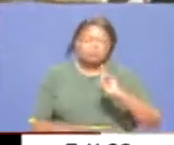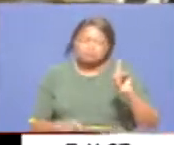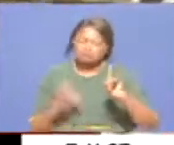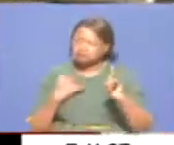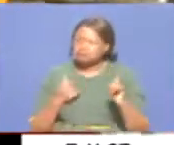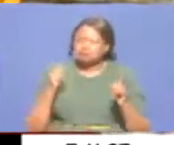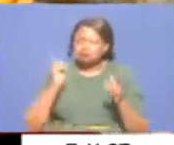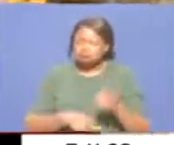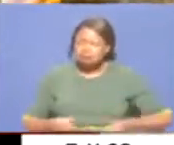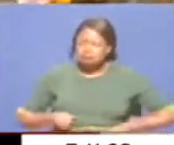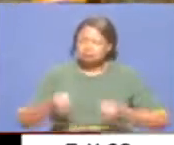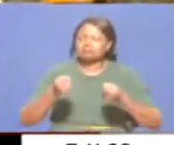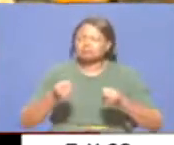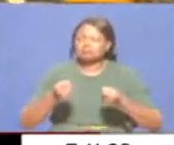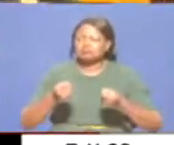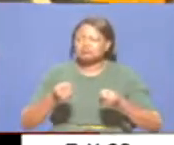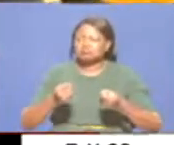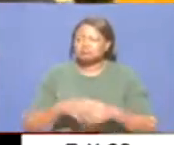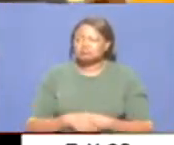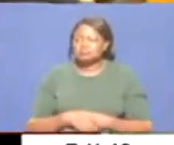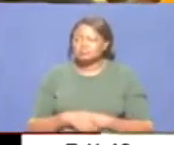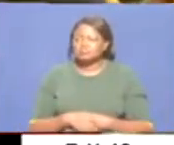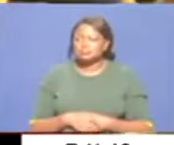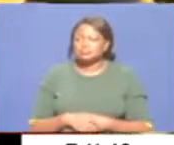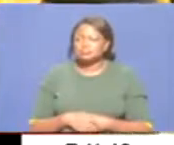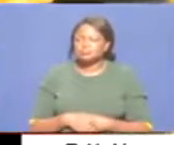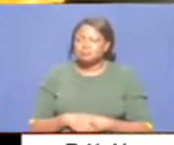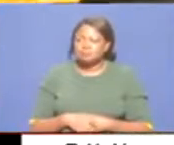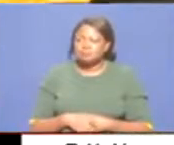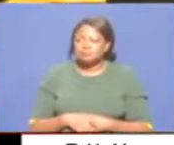mahasla. Juni Karisa Mbele nikiripotia Rubini kutoka kaunti ya Mombasa.